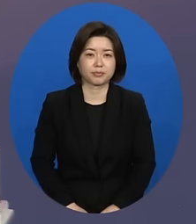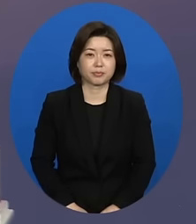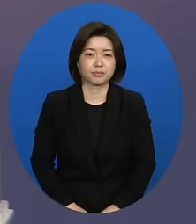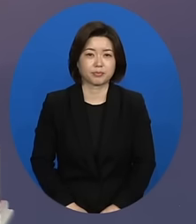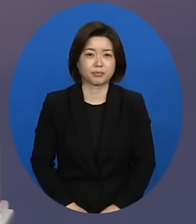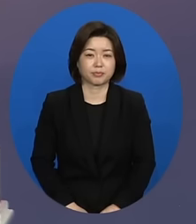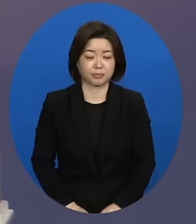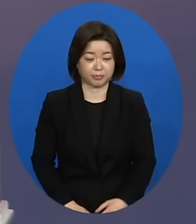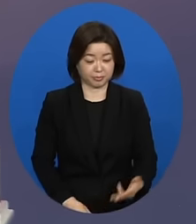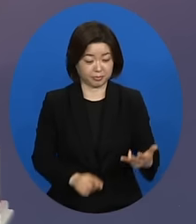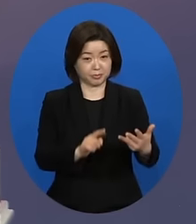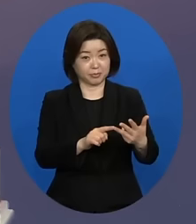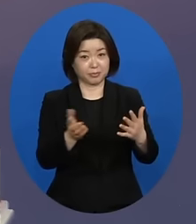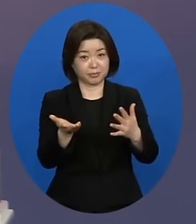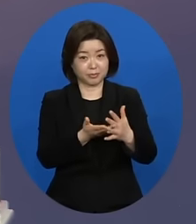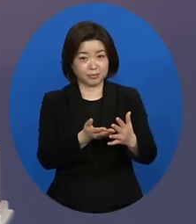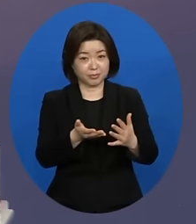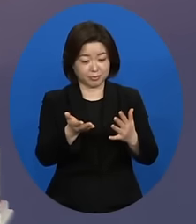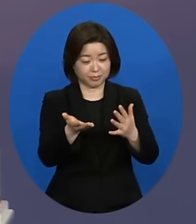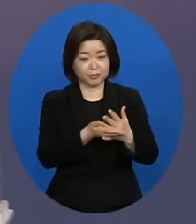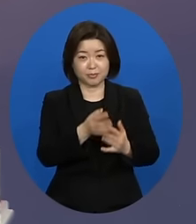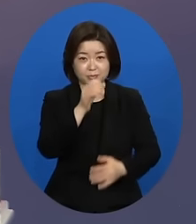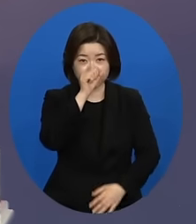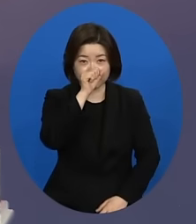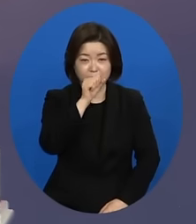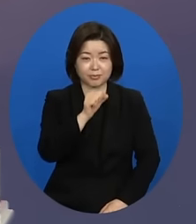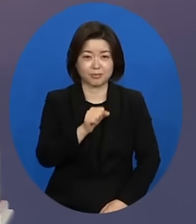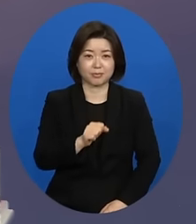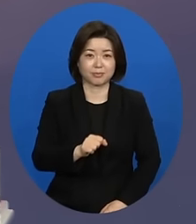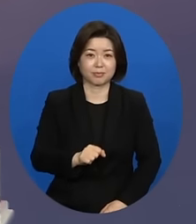그걸로 끝났으면 얼마나 좋았을까요?